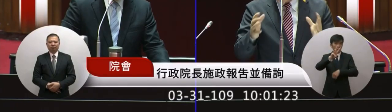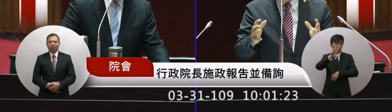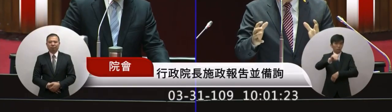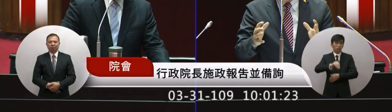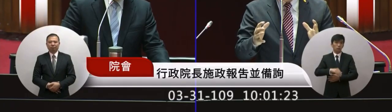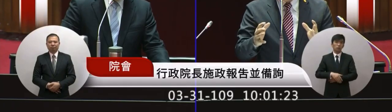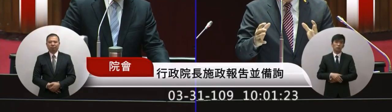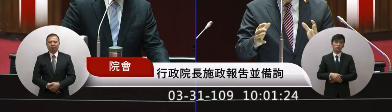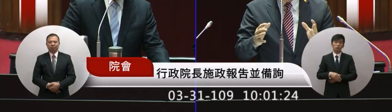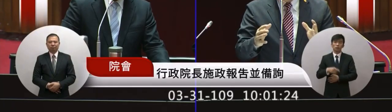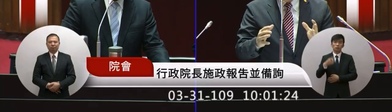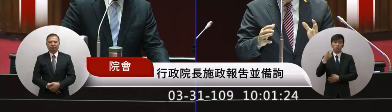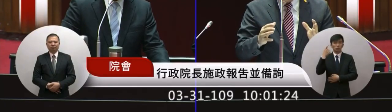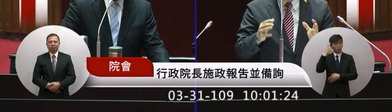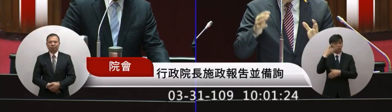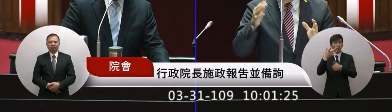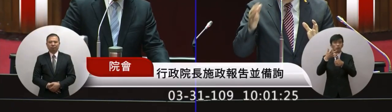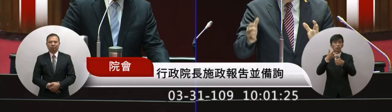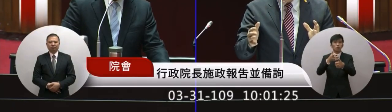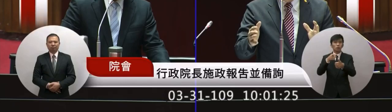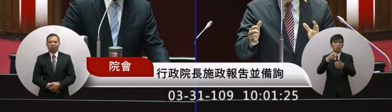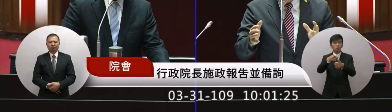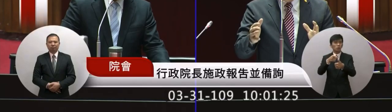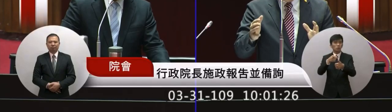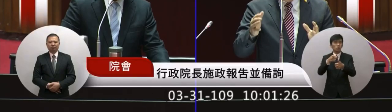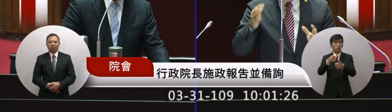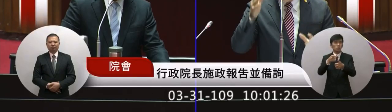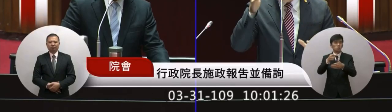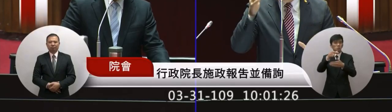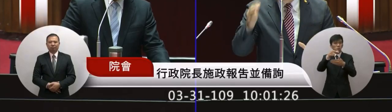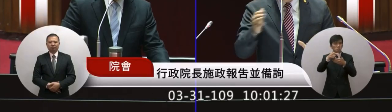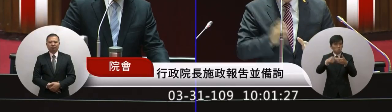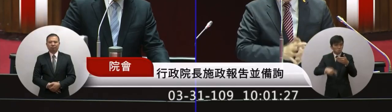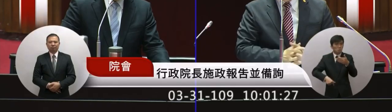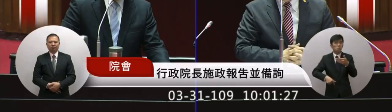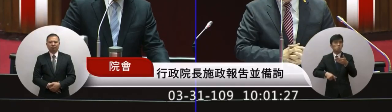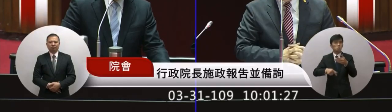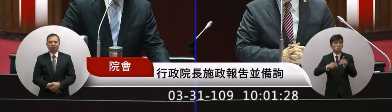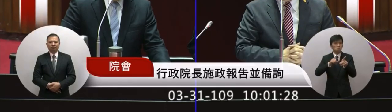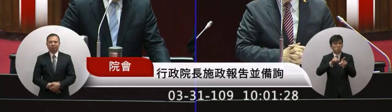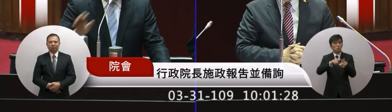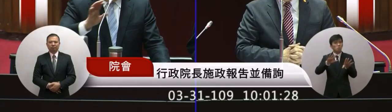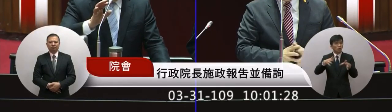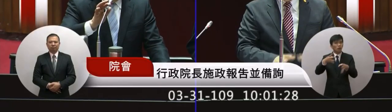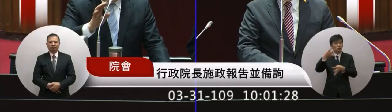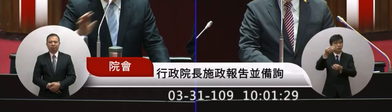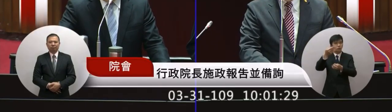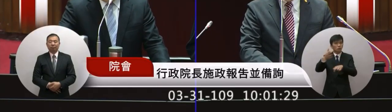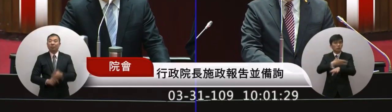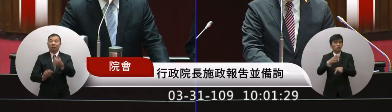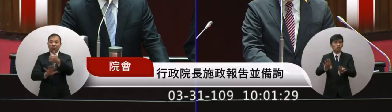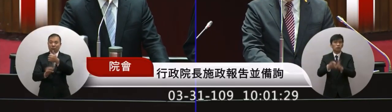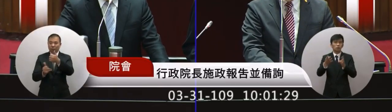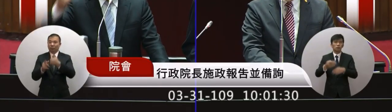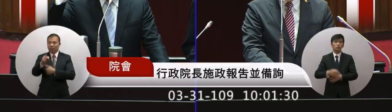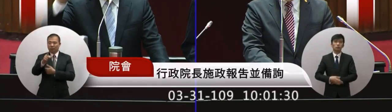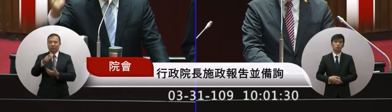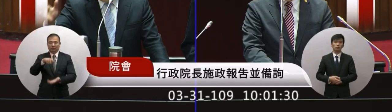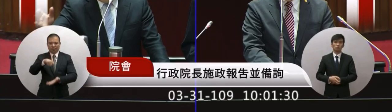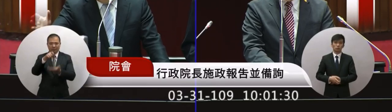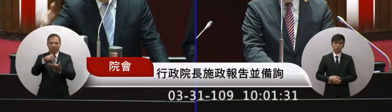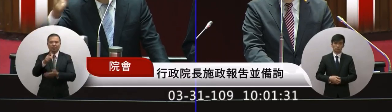目前是怎么样子执行，大概会什么时候开始执行？ 啊，委员，谢谢你关